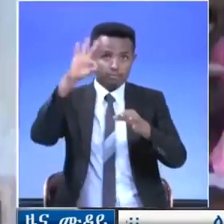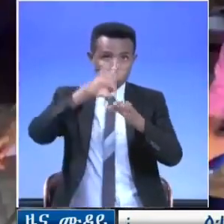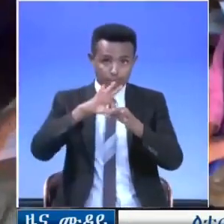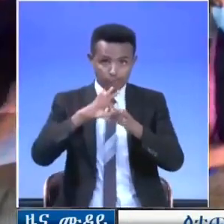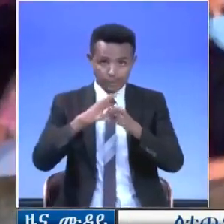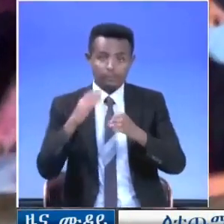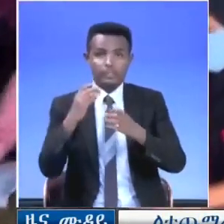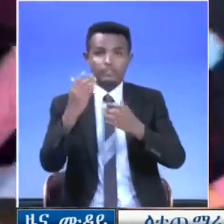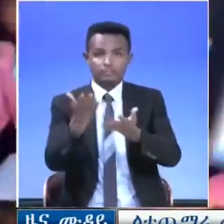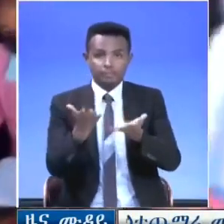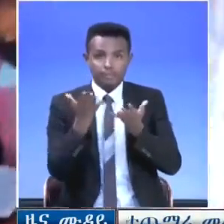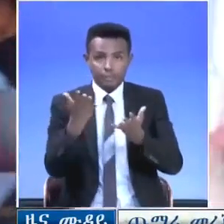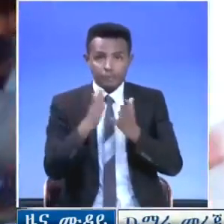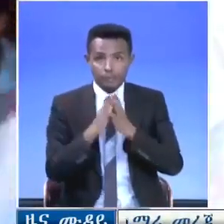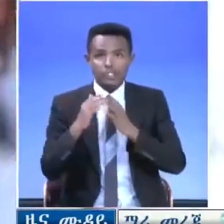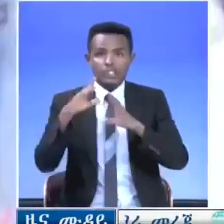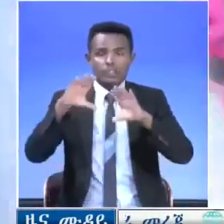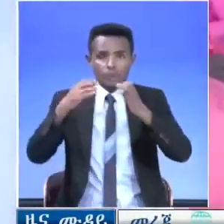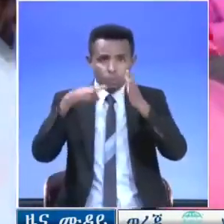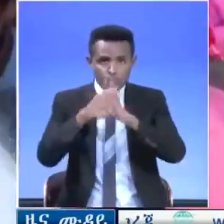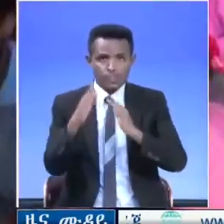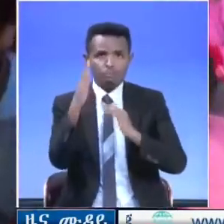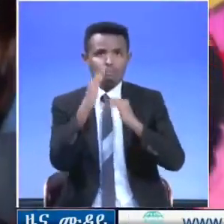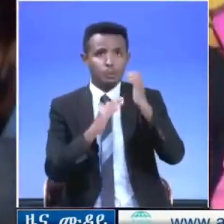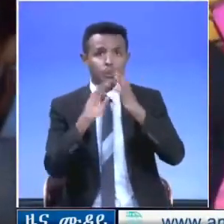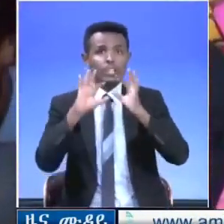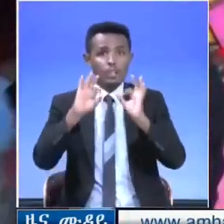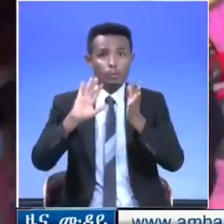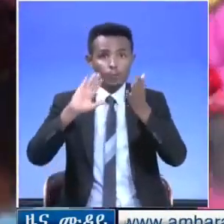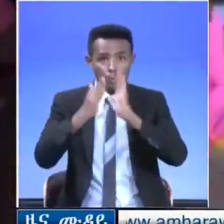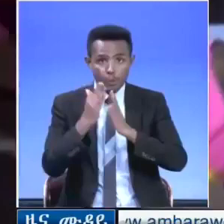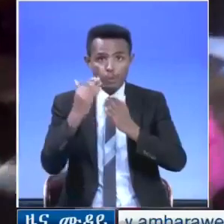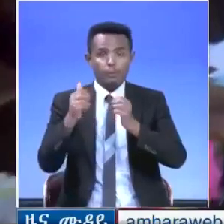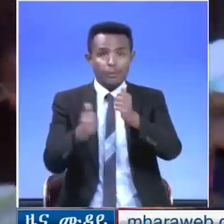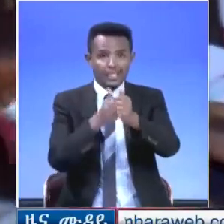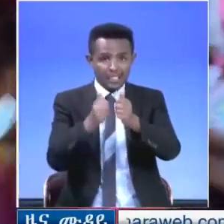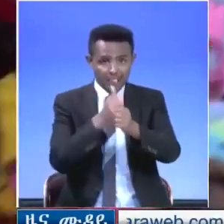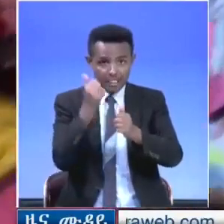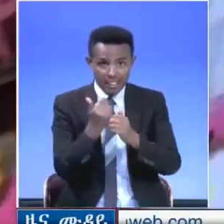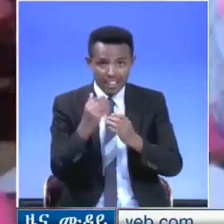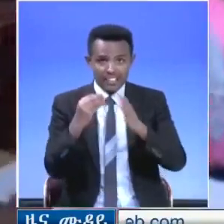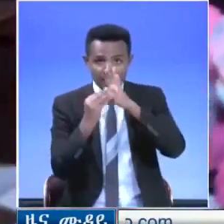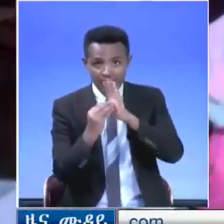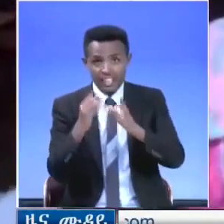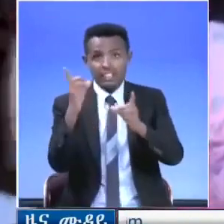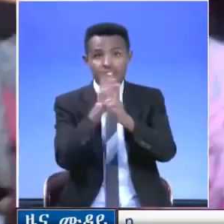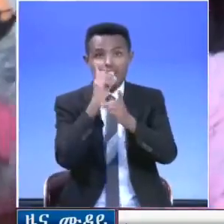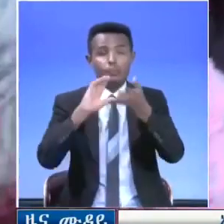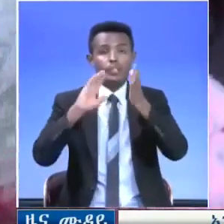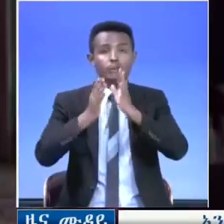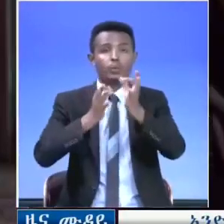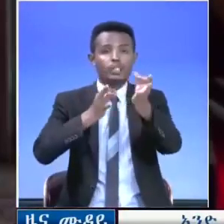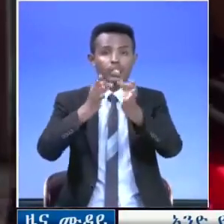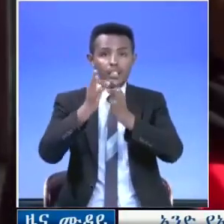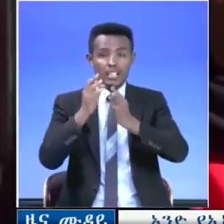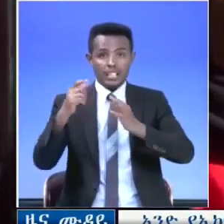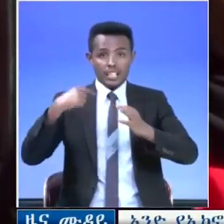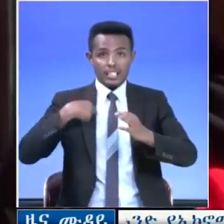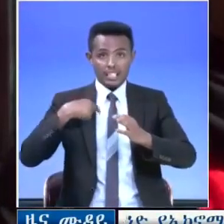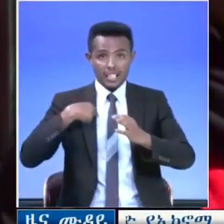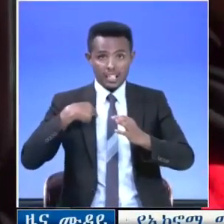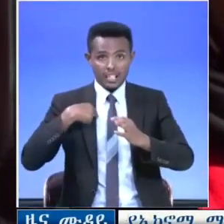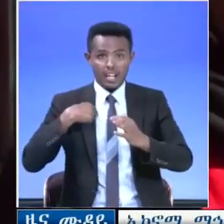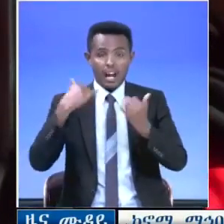ክፍል ምቾት የሌለው መሆኑ ግን ክፍል ውስጥ ትምህርቷን በአግባቡ ለመከታተል ጫና እየፈጠረባት እንደሆነ ነው የተናገረችው። እኔ